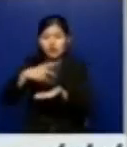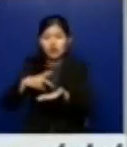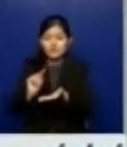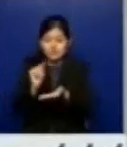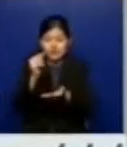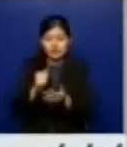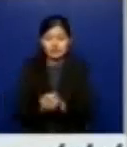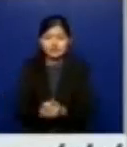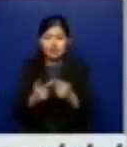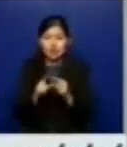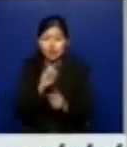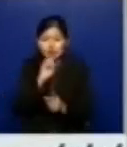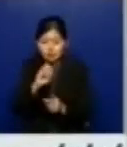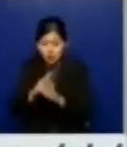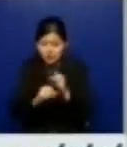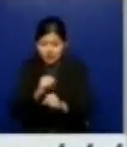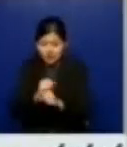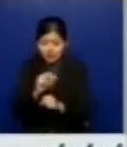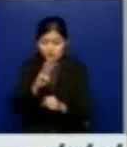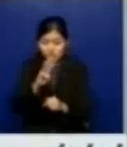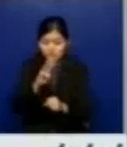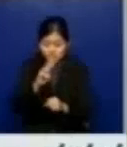าณปี64เนี่ยเห็นได้เลย